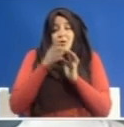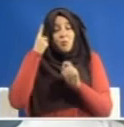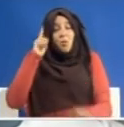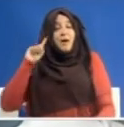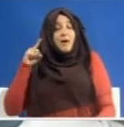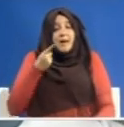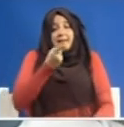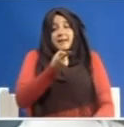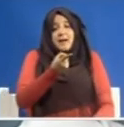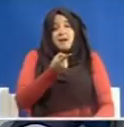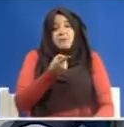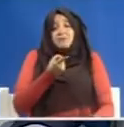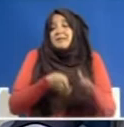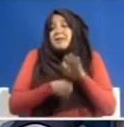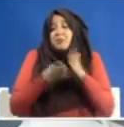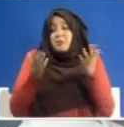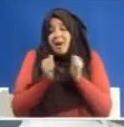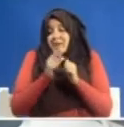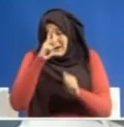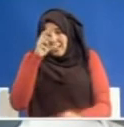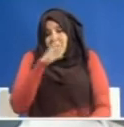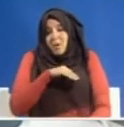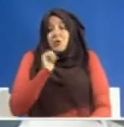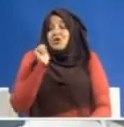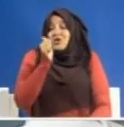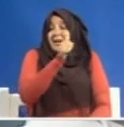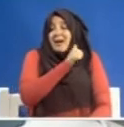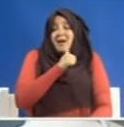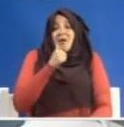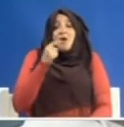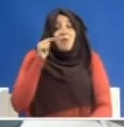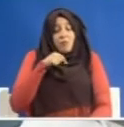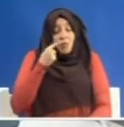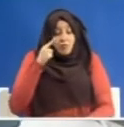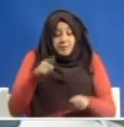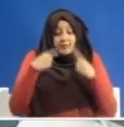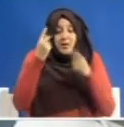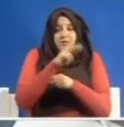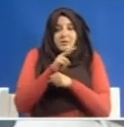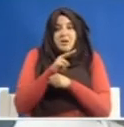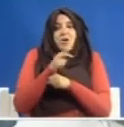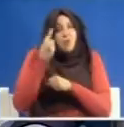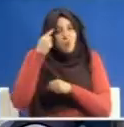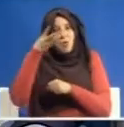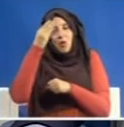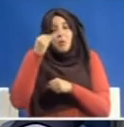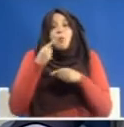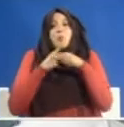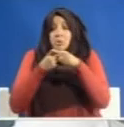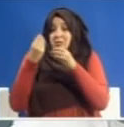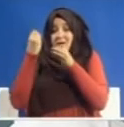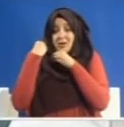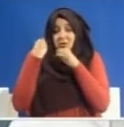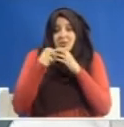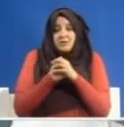فجميع الجميع منا يعتبر بزيارة القبور فضلا عن الأجر الذي يناله هذا الزائر،